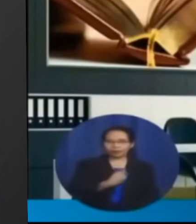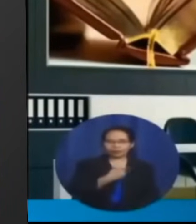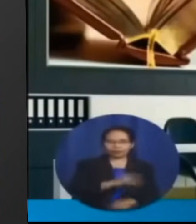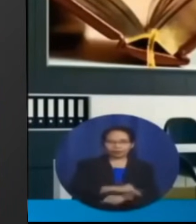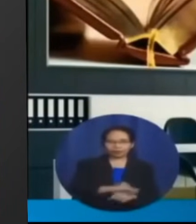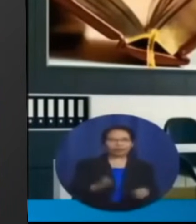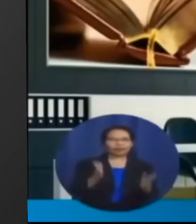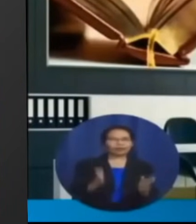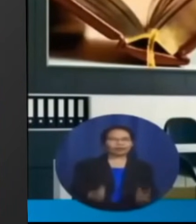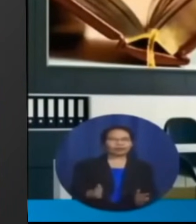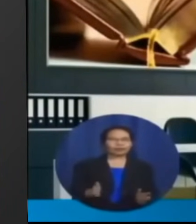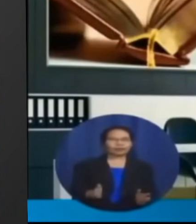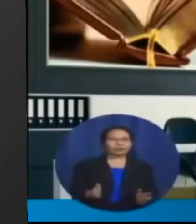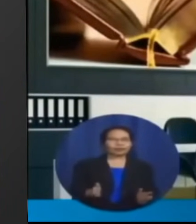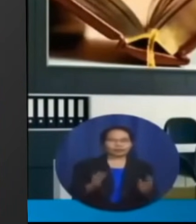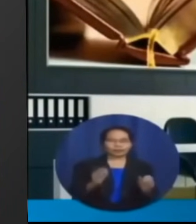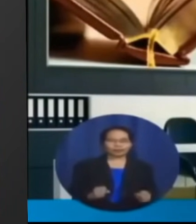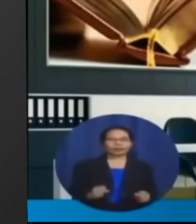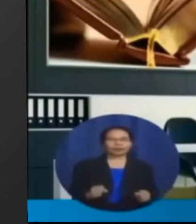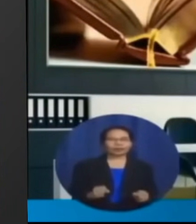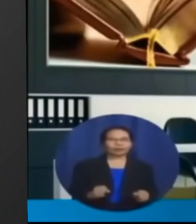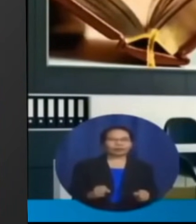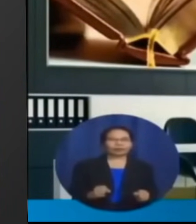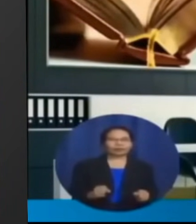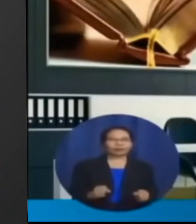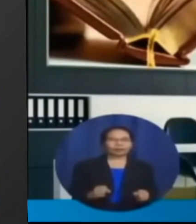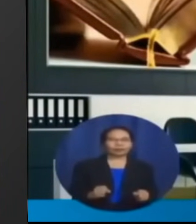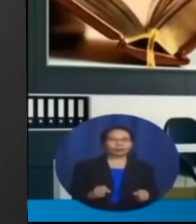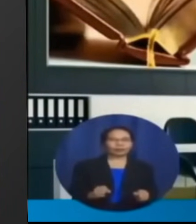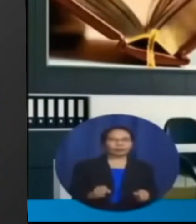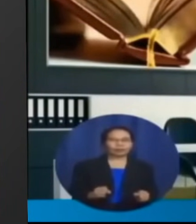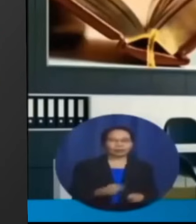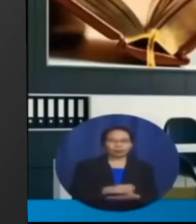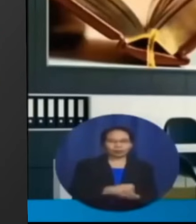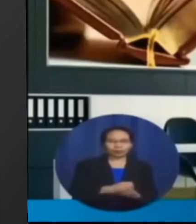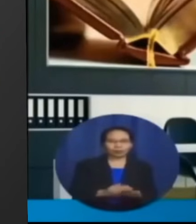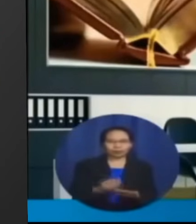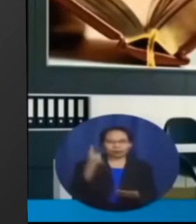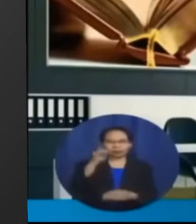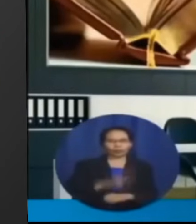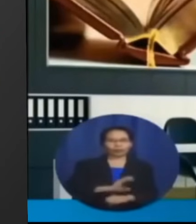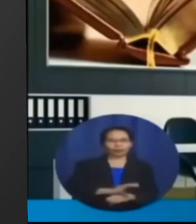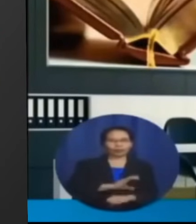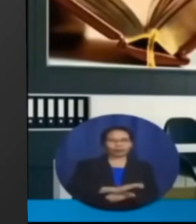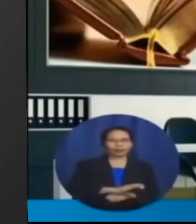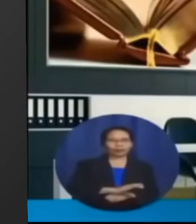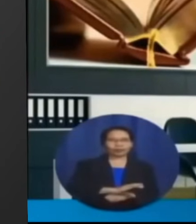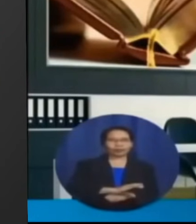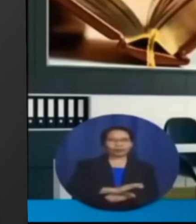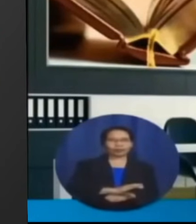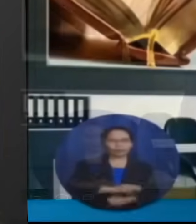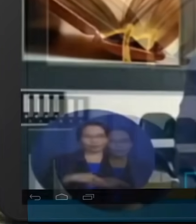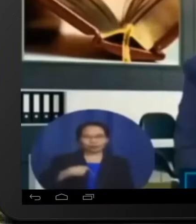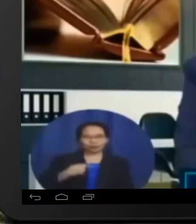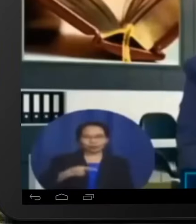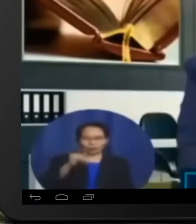ng ministro, pwede ka ba ikang mag-ambag para sa iglesia?